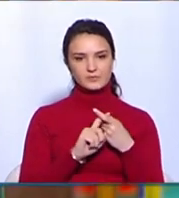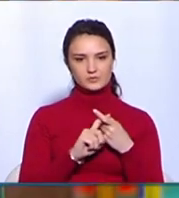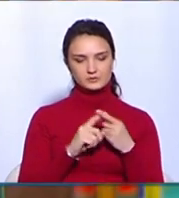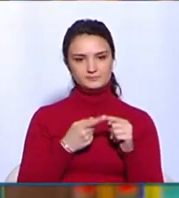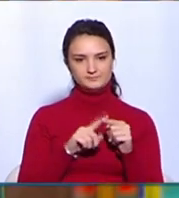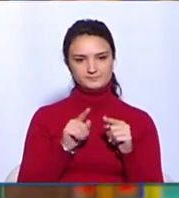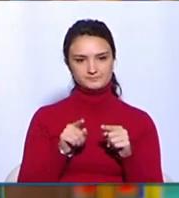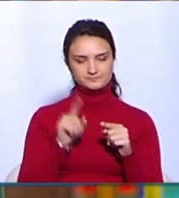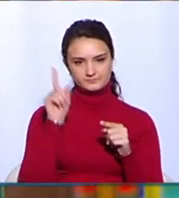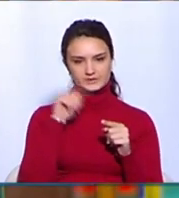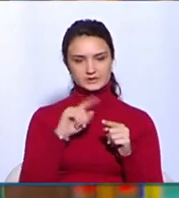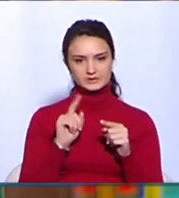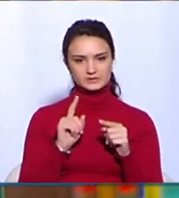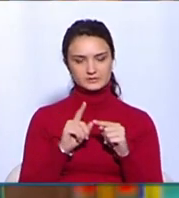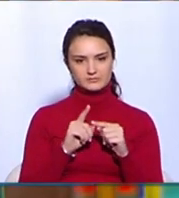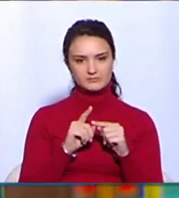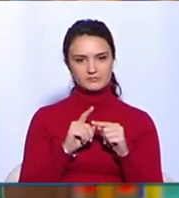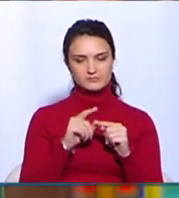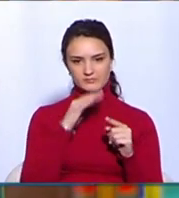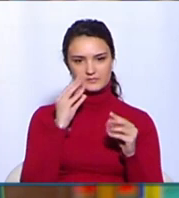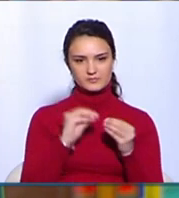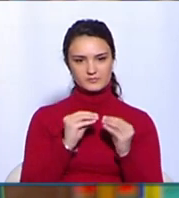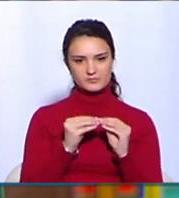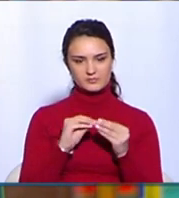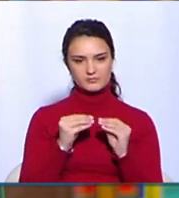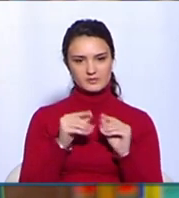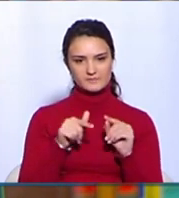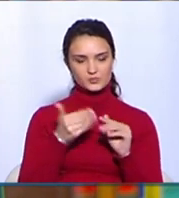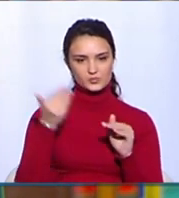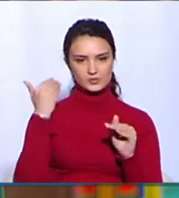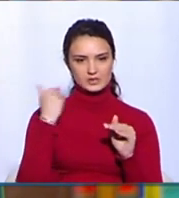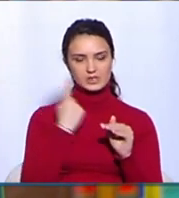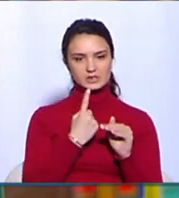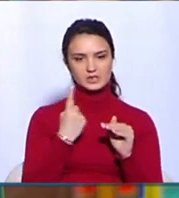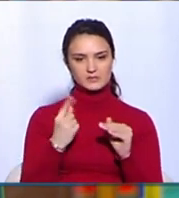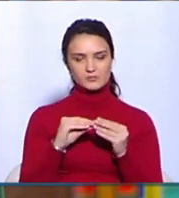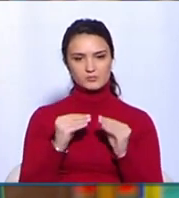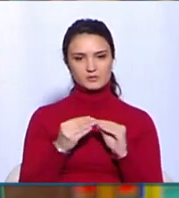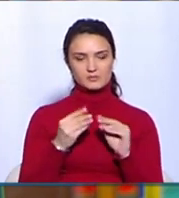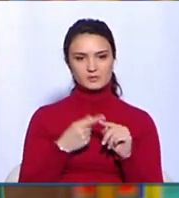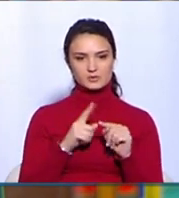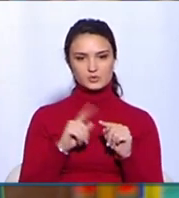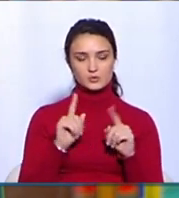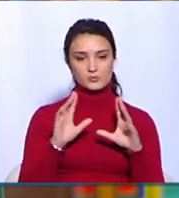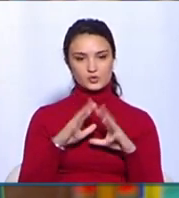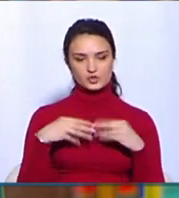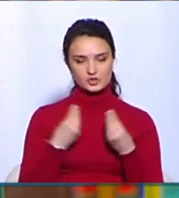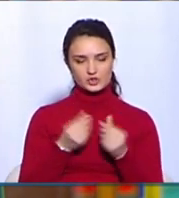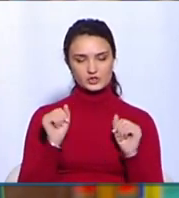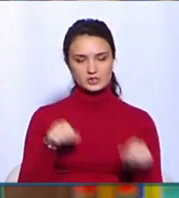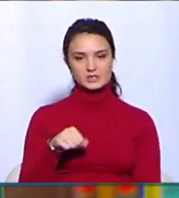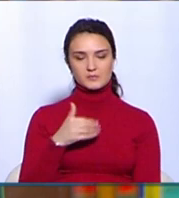არის ისე. იცით, ბევრი პრობლემა ამის უკან. ერთ-ერთი პრობლემა არის ის, რომ ოჯახს